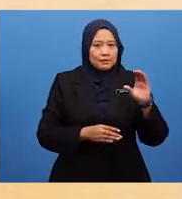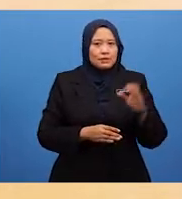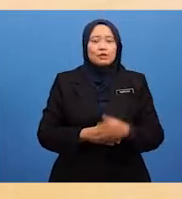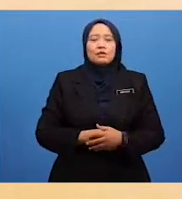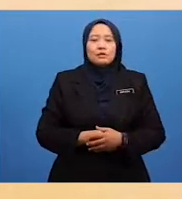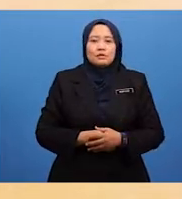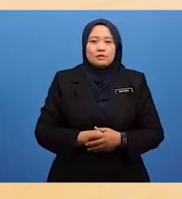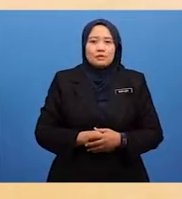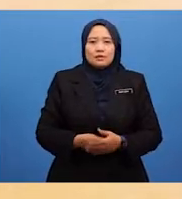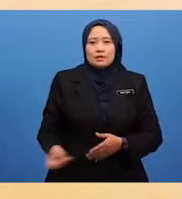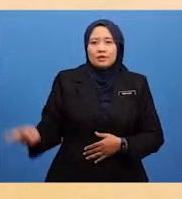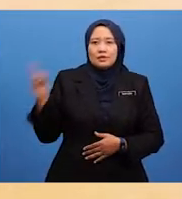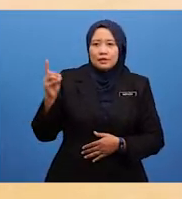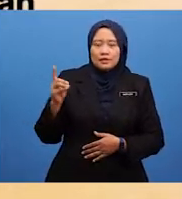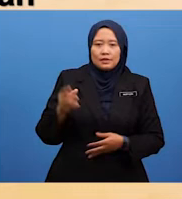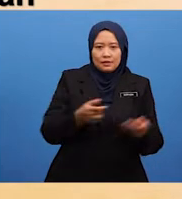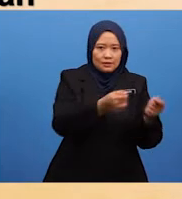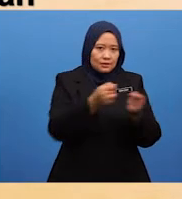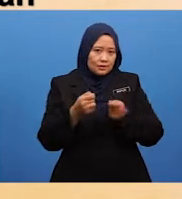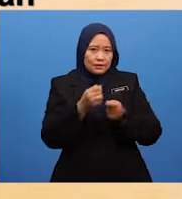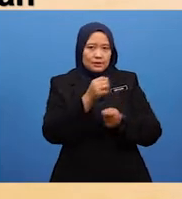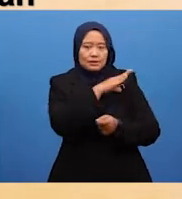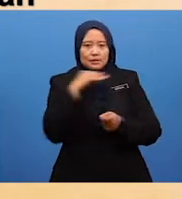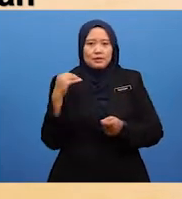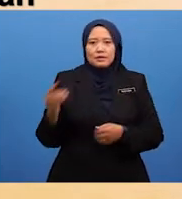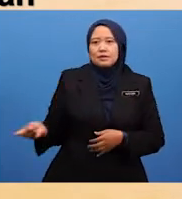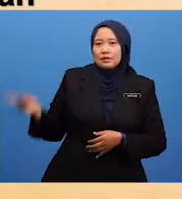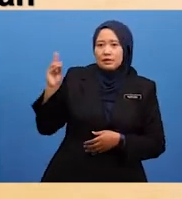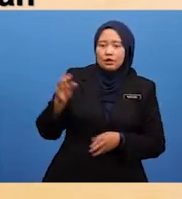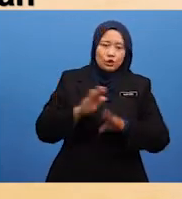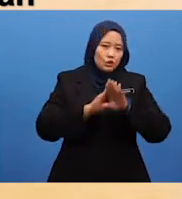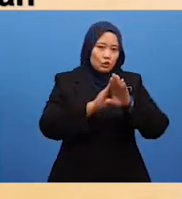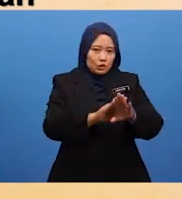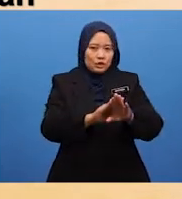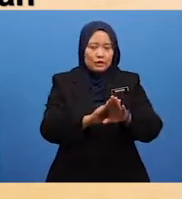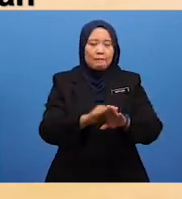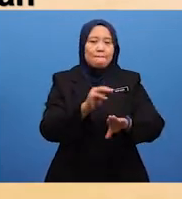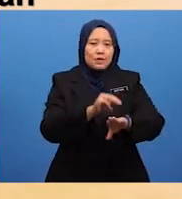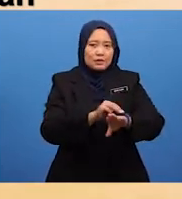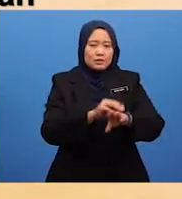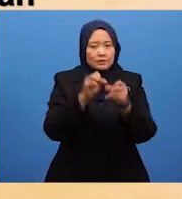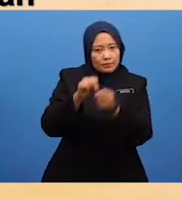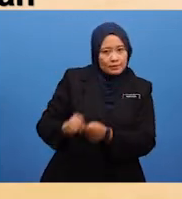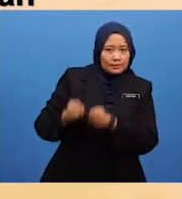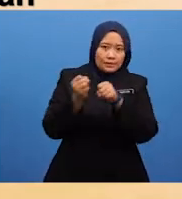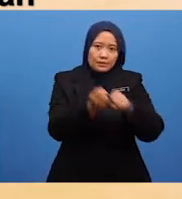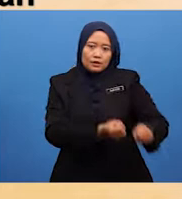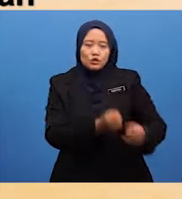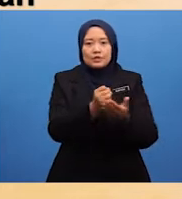Dan C. Daya tarikan dan tolakan diperlukan untuk mendayung sampan.